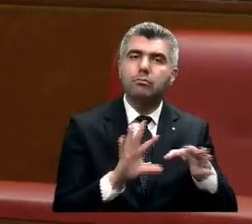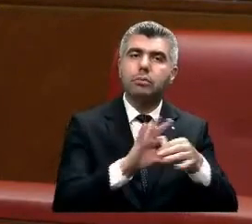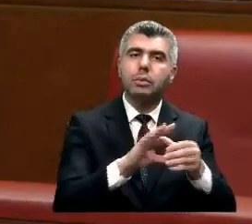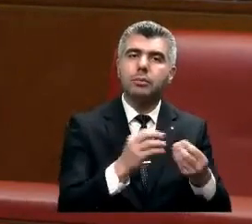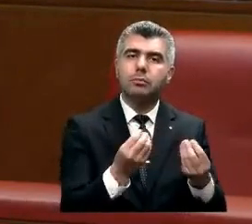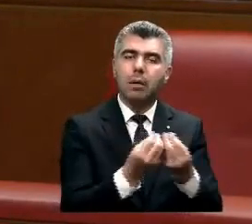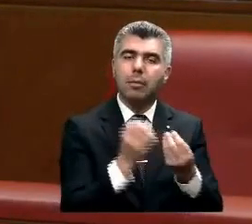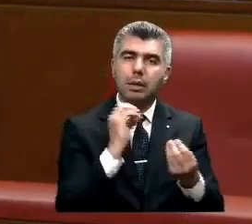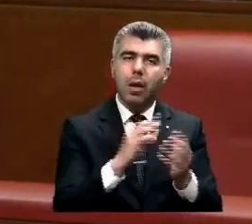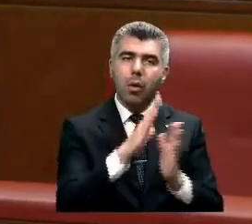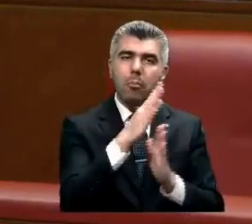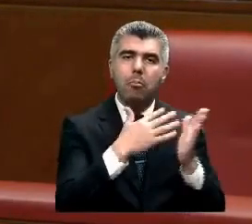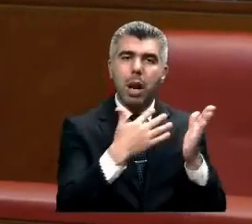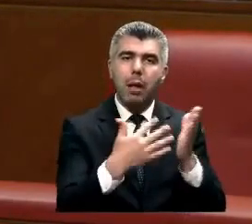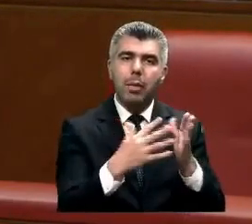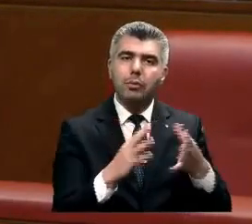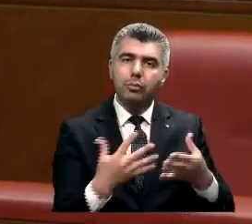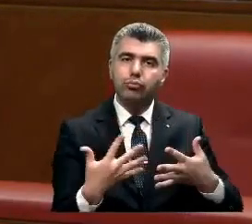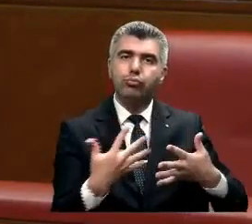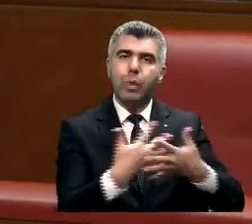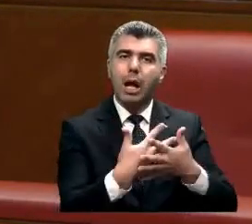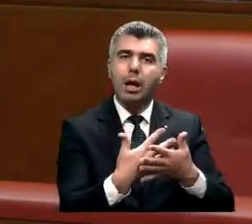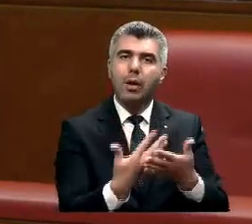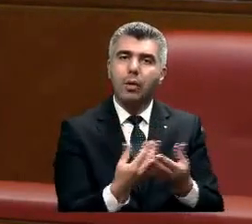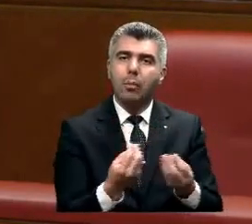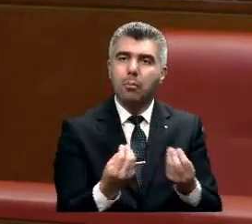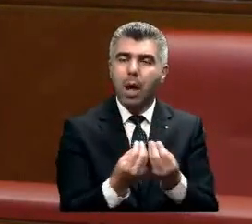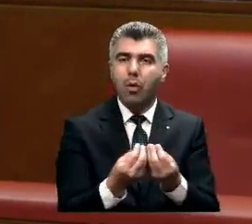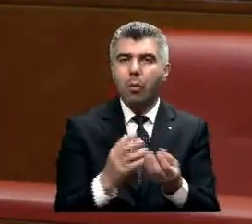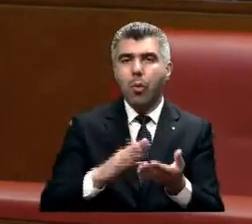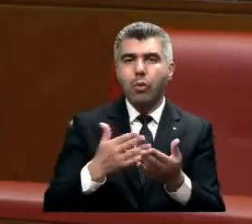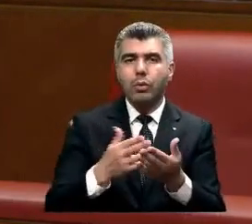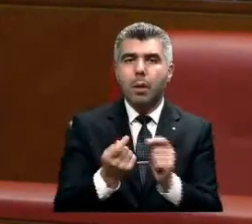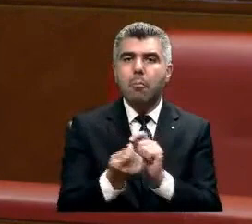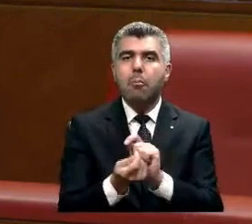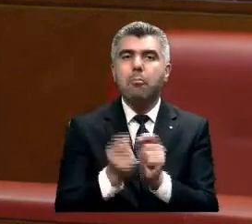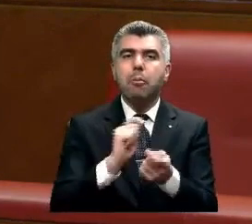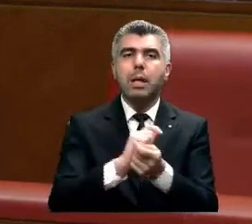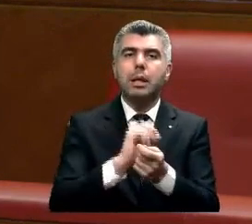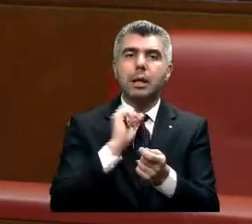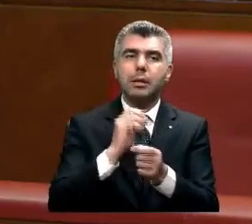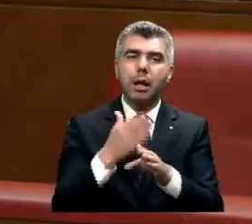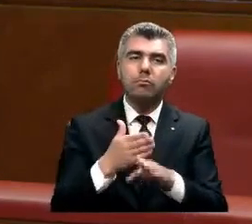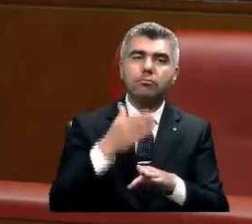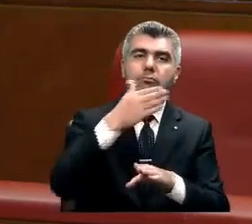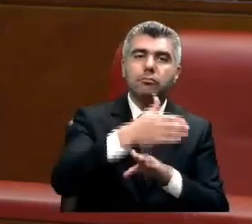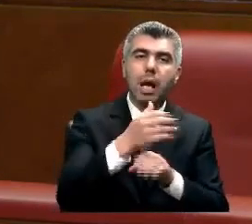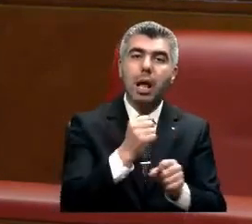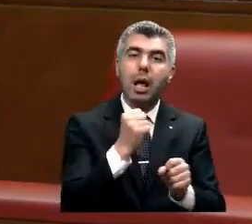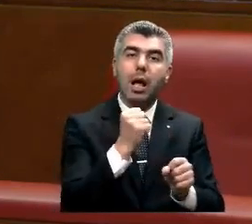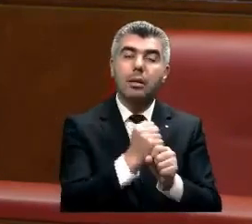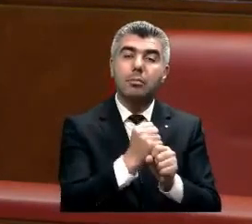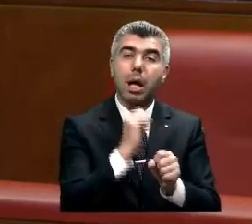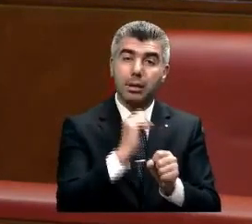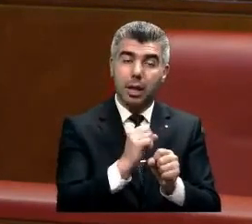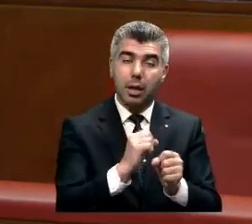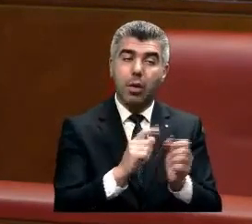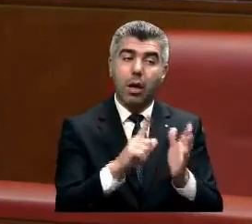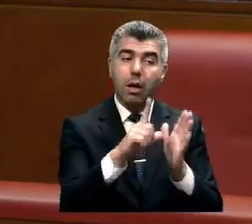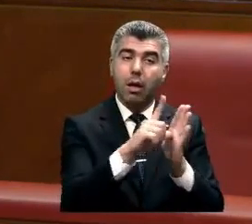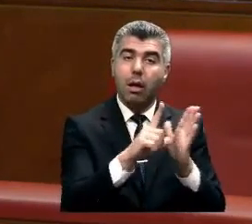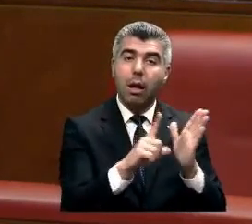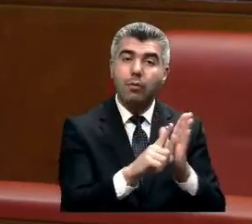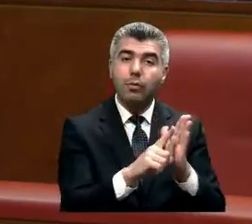الاولويات وتحديد برنامج عمل مشترك يرتكز على مراجعه شروط ولوج المهنه تحصين الاطار